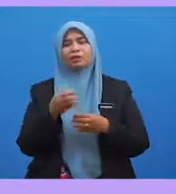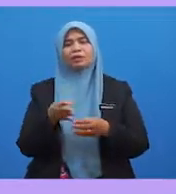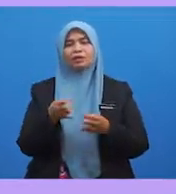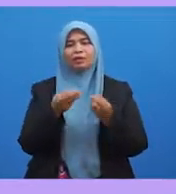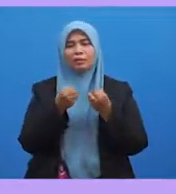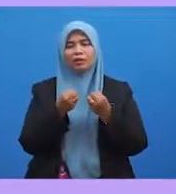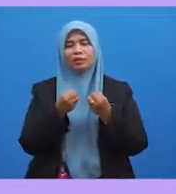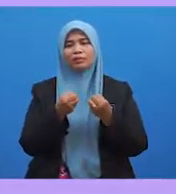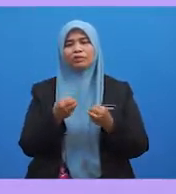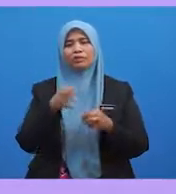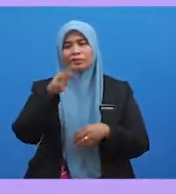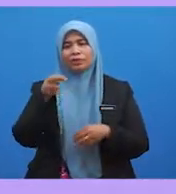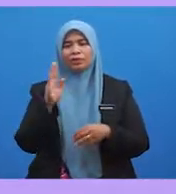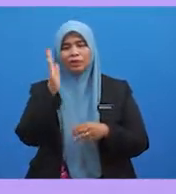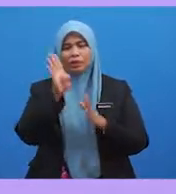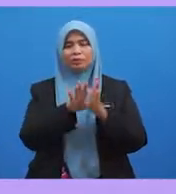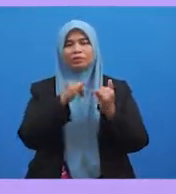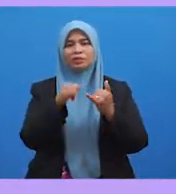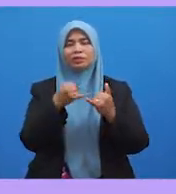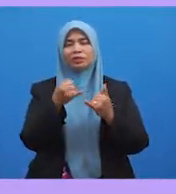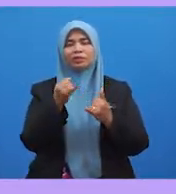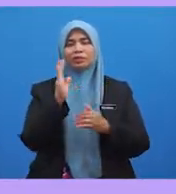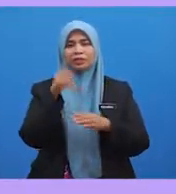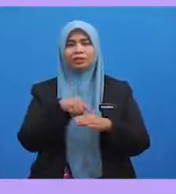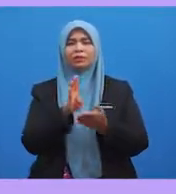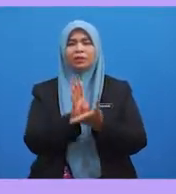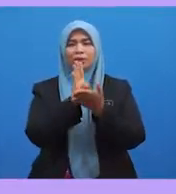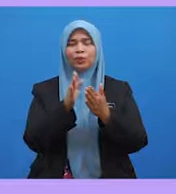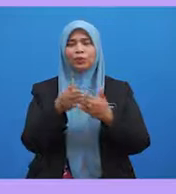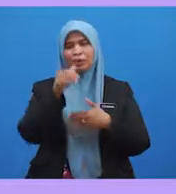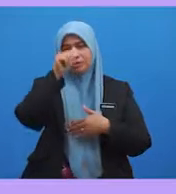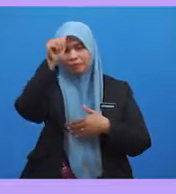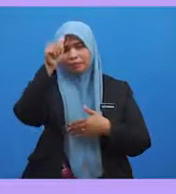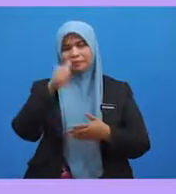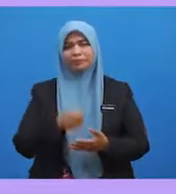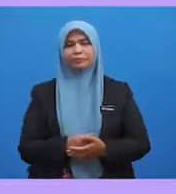murid-murid untuk berjaya akan dibantu oleh Allah Ta'ala.